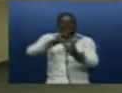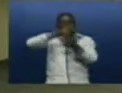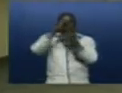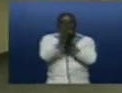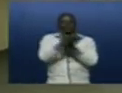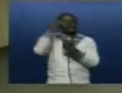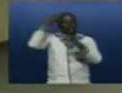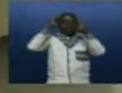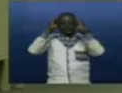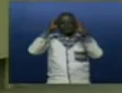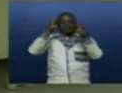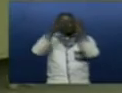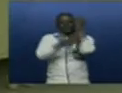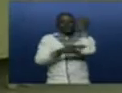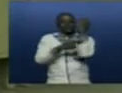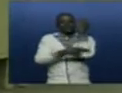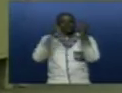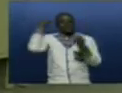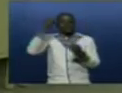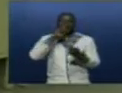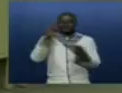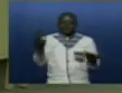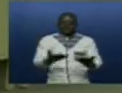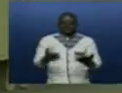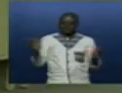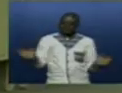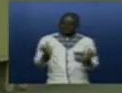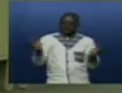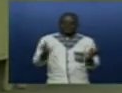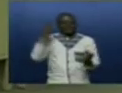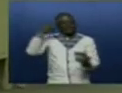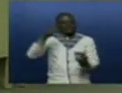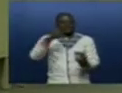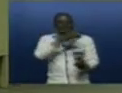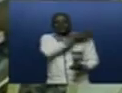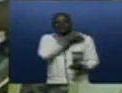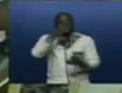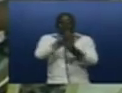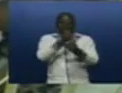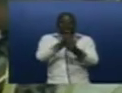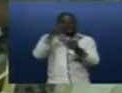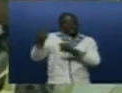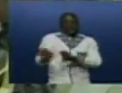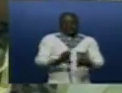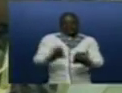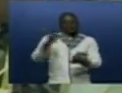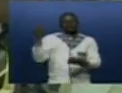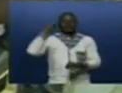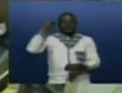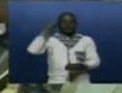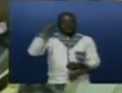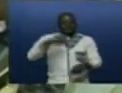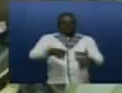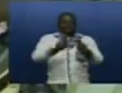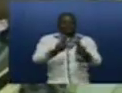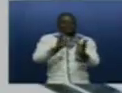Sahel. Ils sont là pour les encourager et les féliciter du travail qu'ils abattent au quotidien pour permettre aux enfants d'être à l'école.